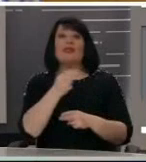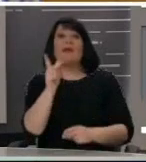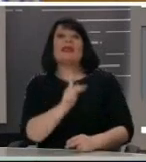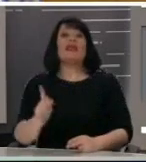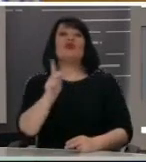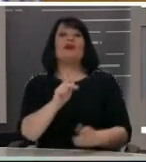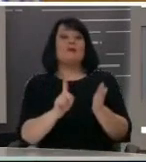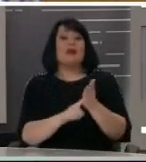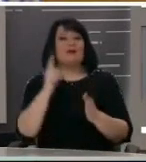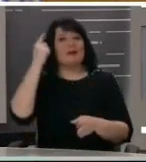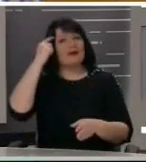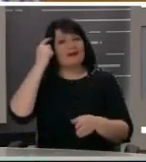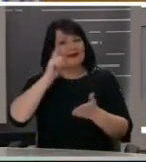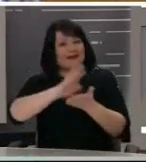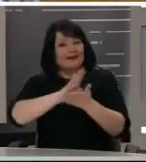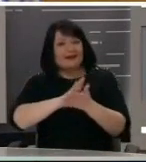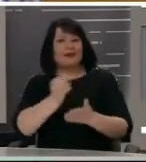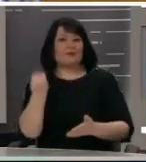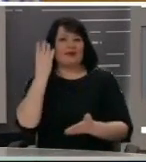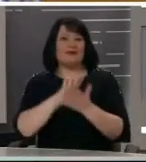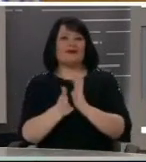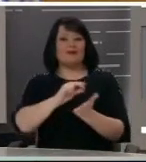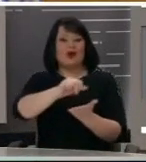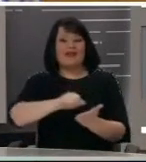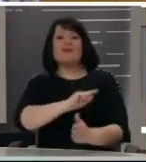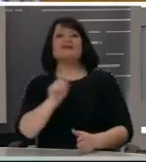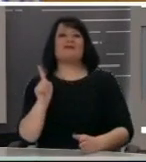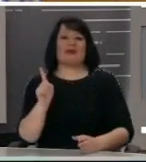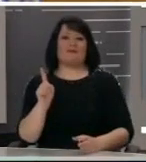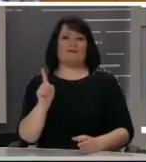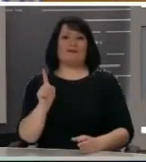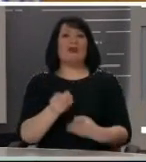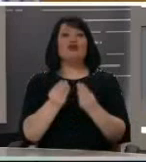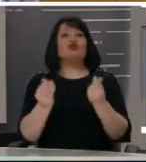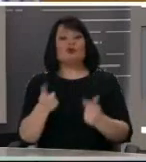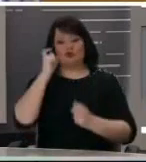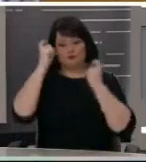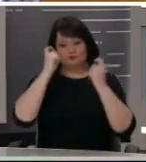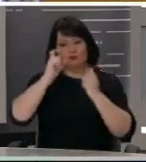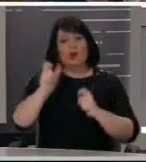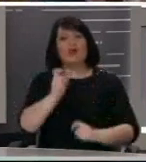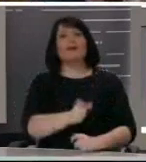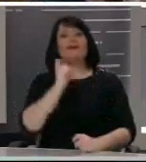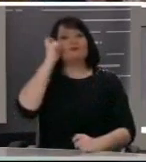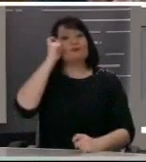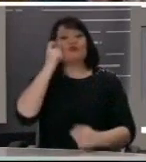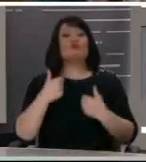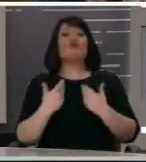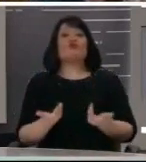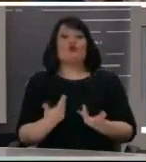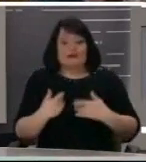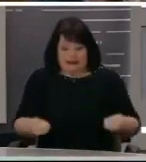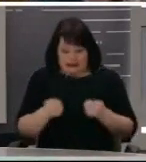κοινωνίας. Είναι ένα θέμα που αφορά στον τρόπο που σκεφτόμαστε, στον τρόπο που